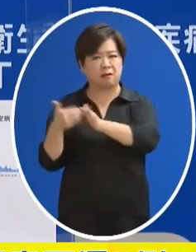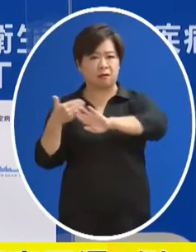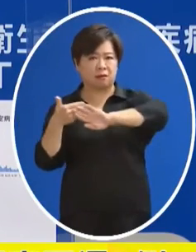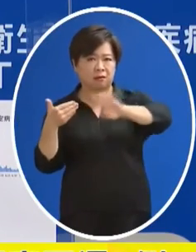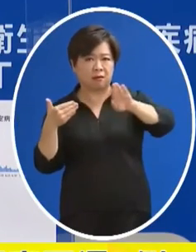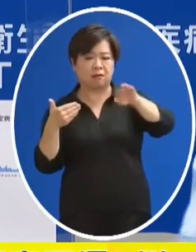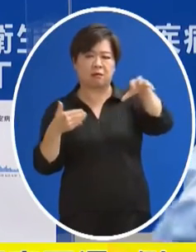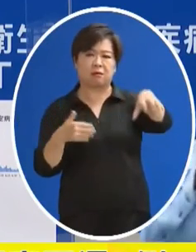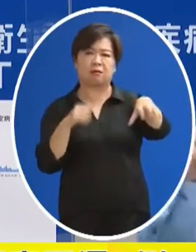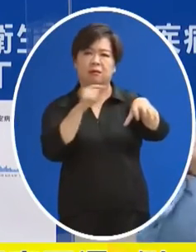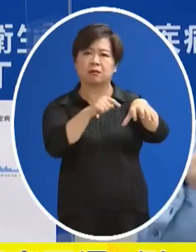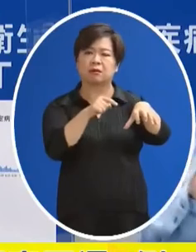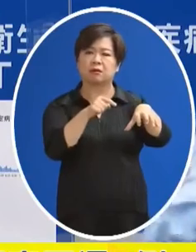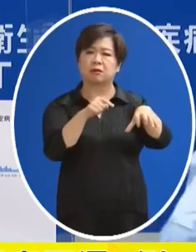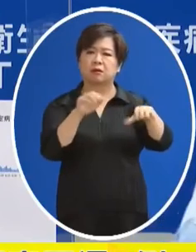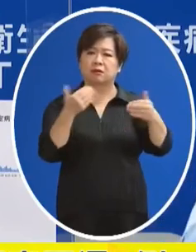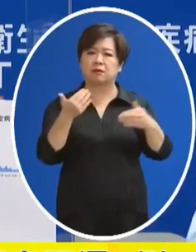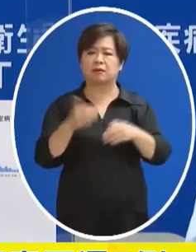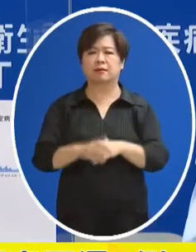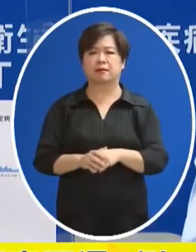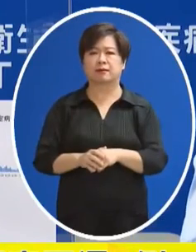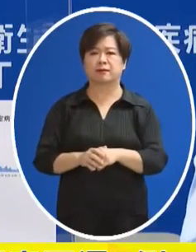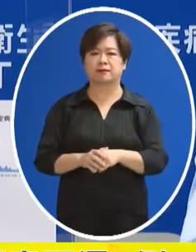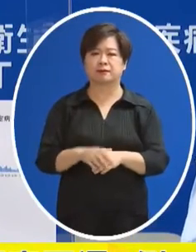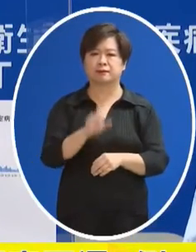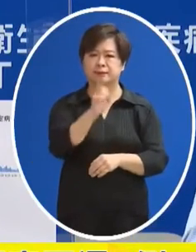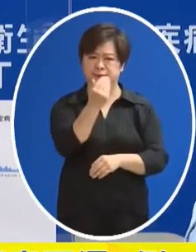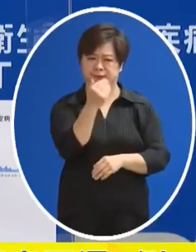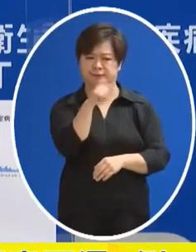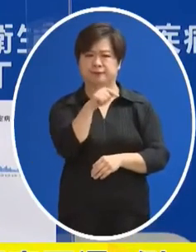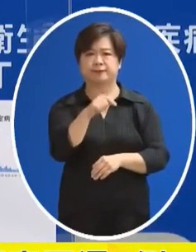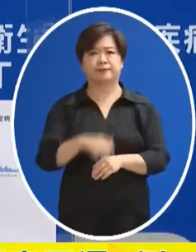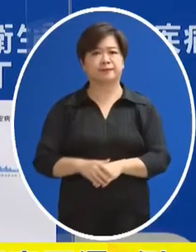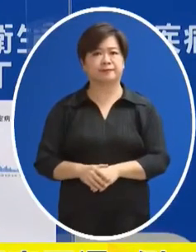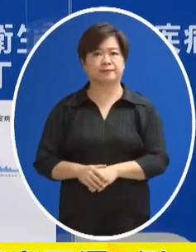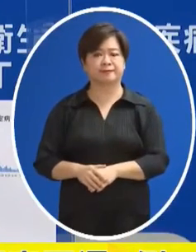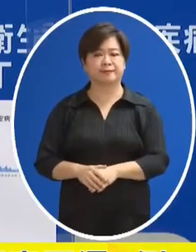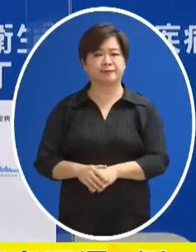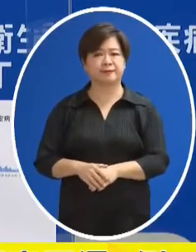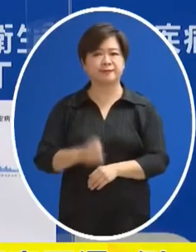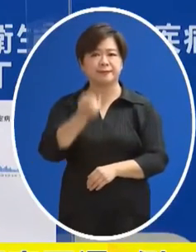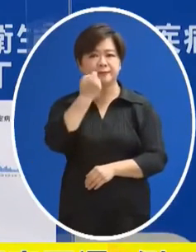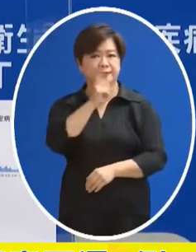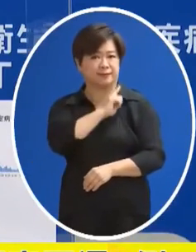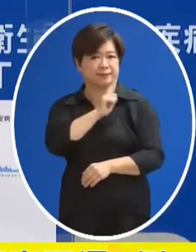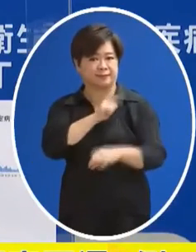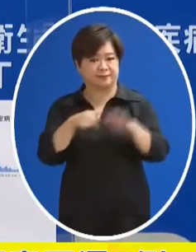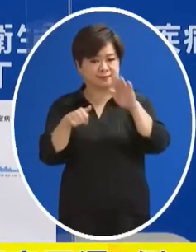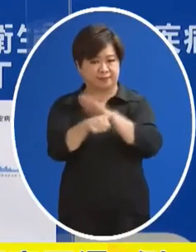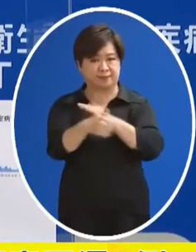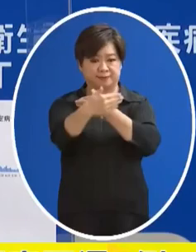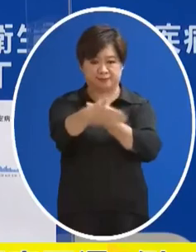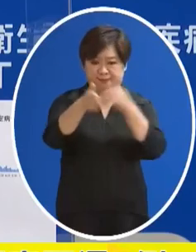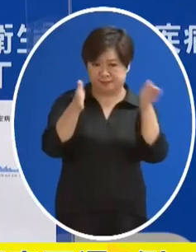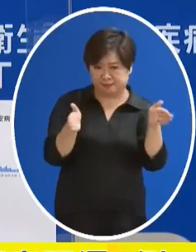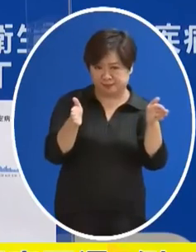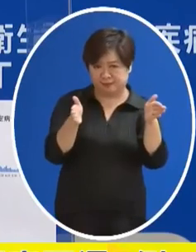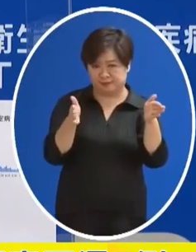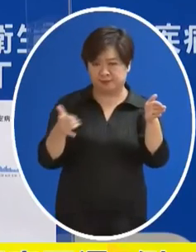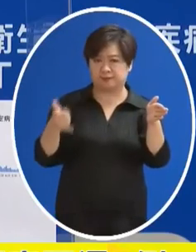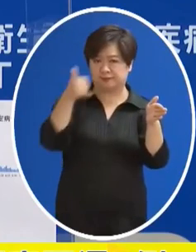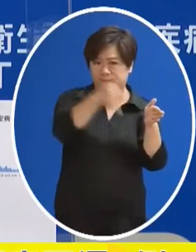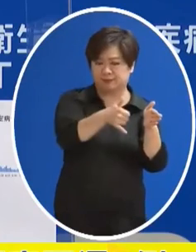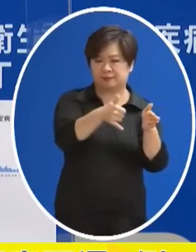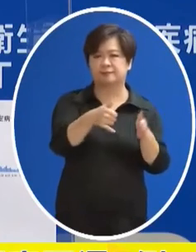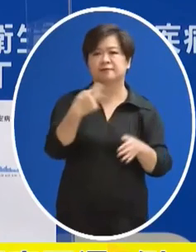一个航站，大概有19个处所，可以让大家在那边哈，哦，自己进到那个房间里面。好，